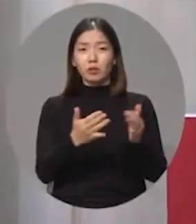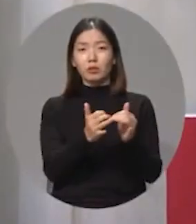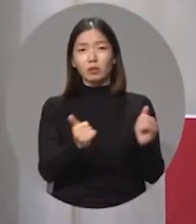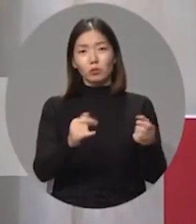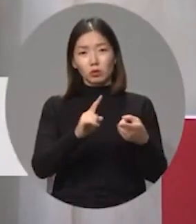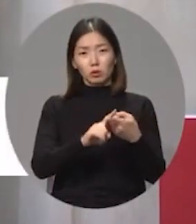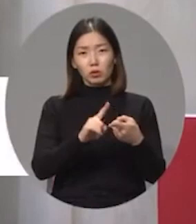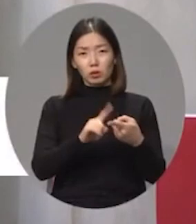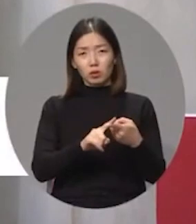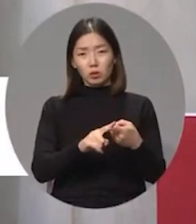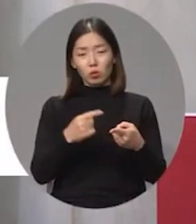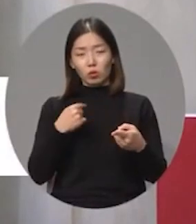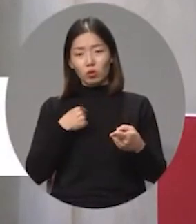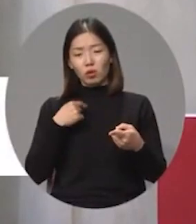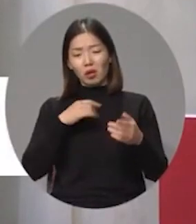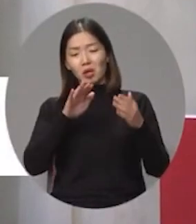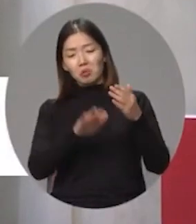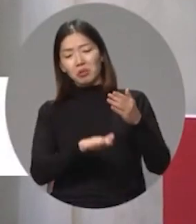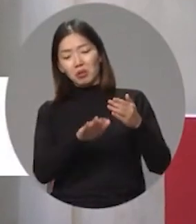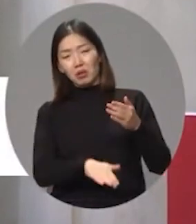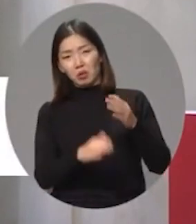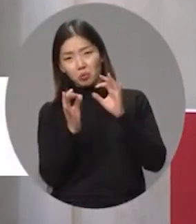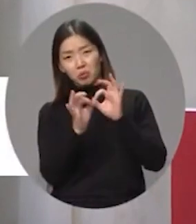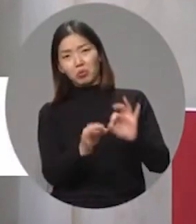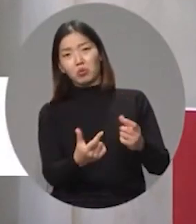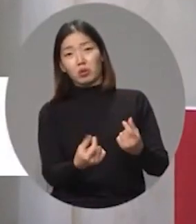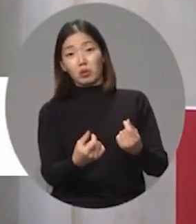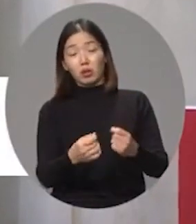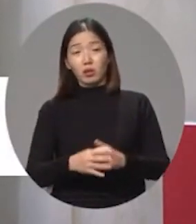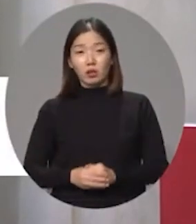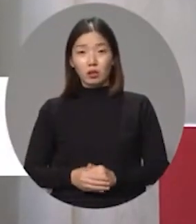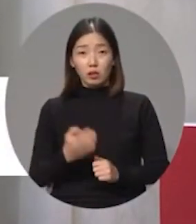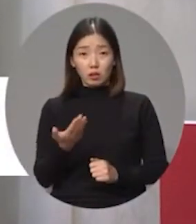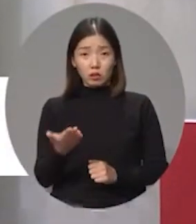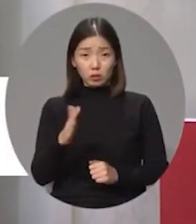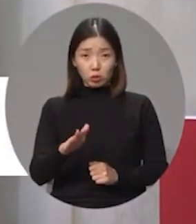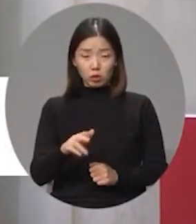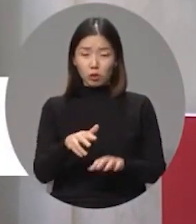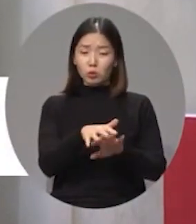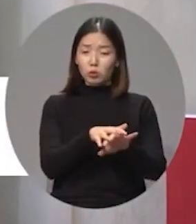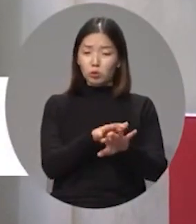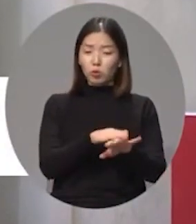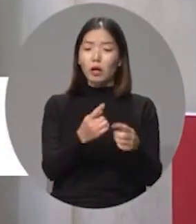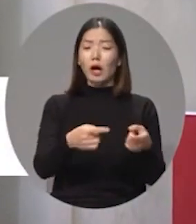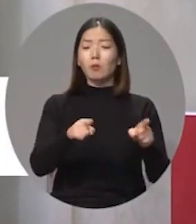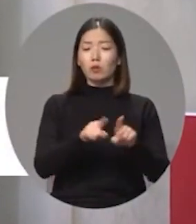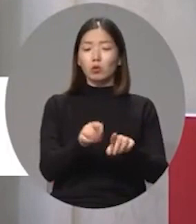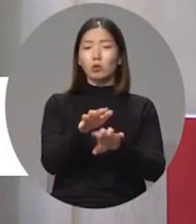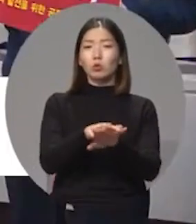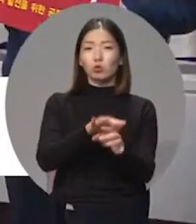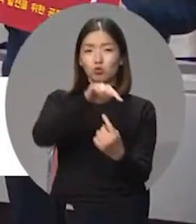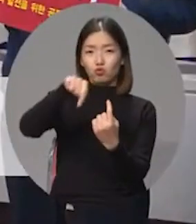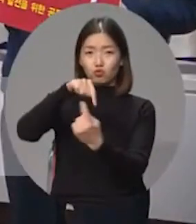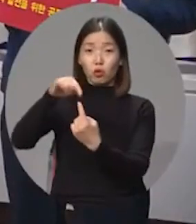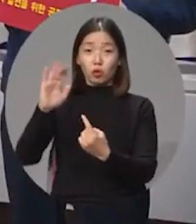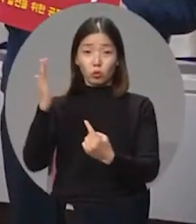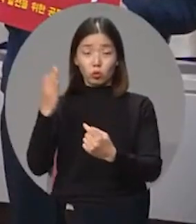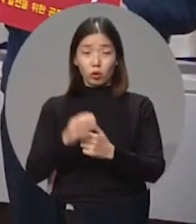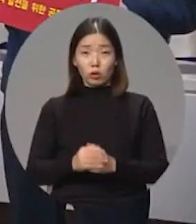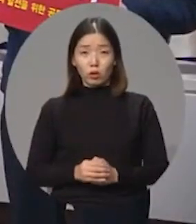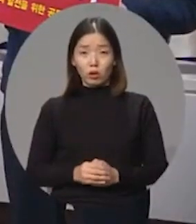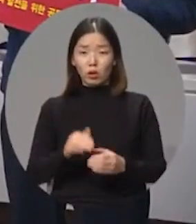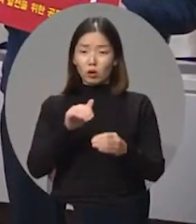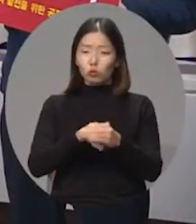보면 자기 밑으로 줄라고 하는 것입니다 교수 밑으로 근데 구성원이 있어야 조지 돌아가는 것이지 또